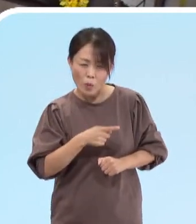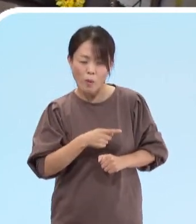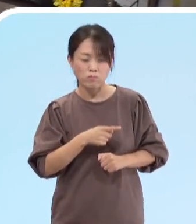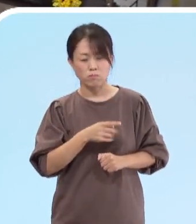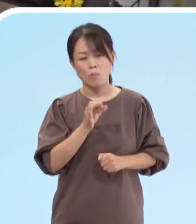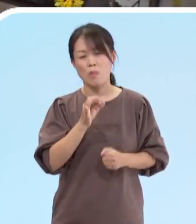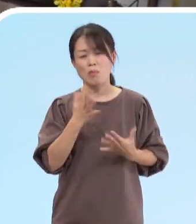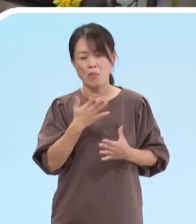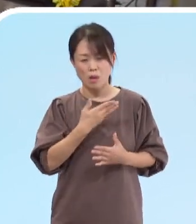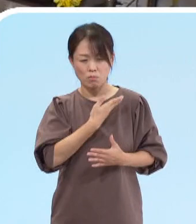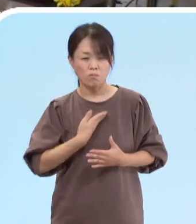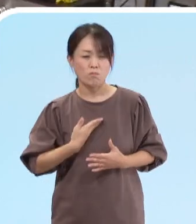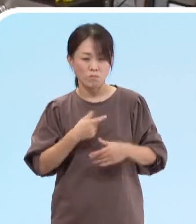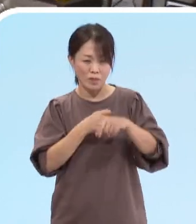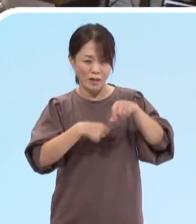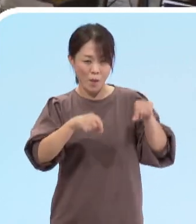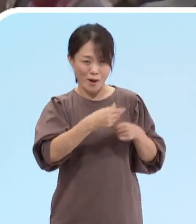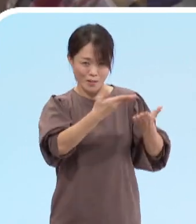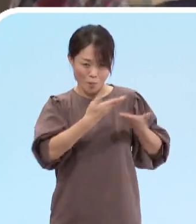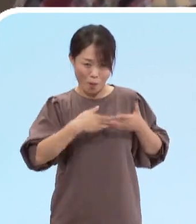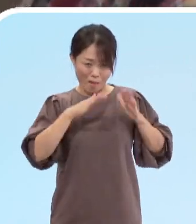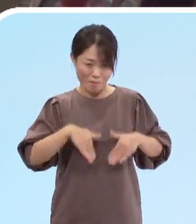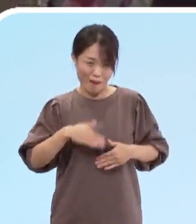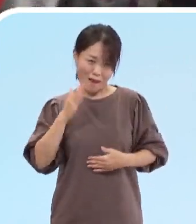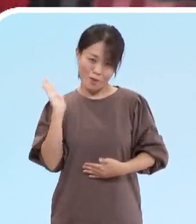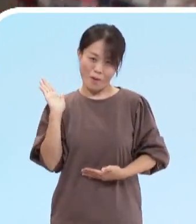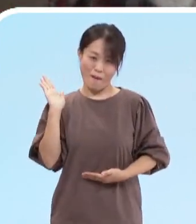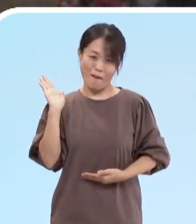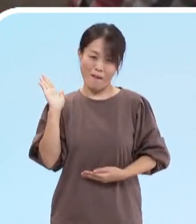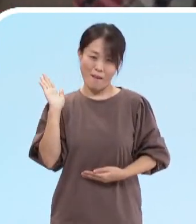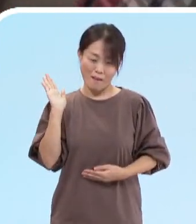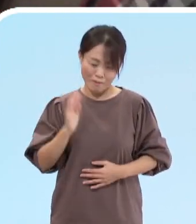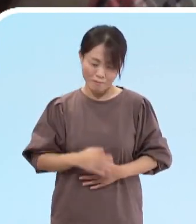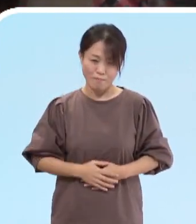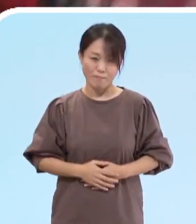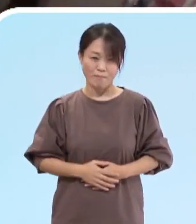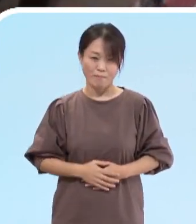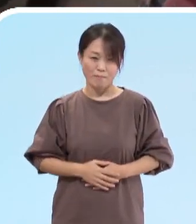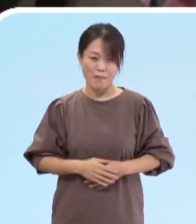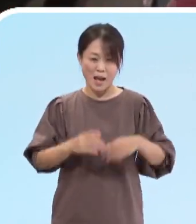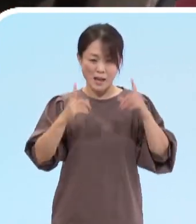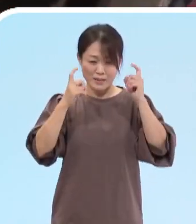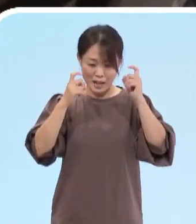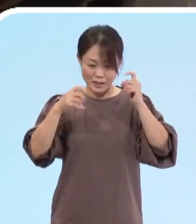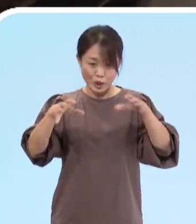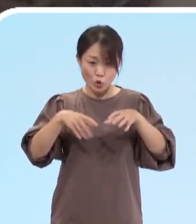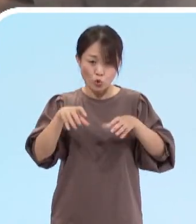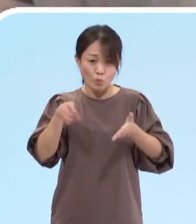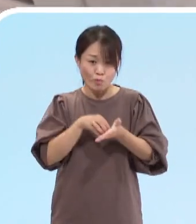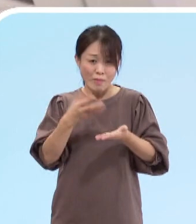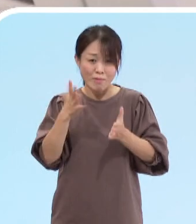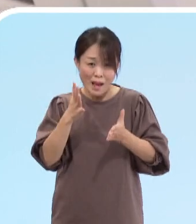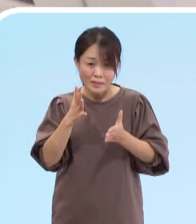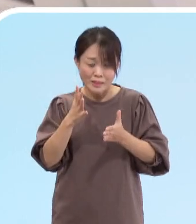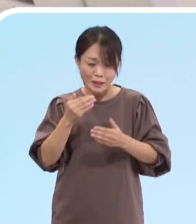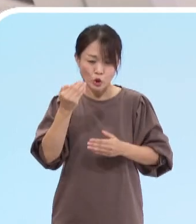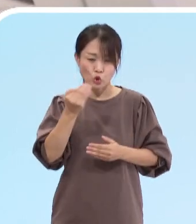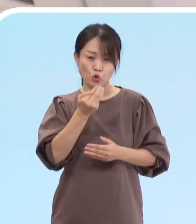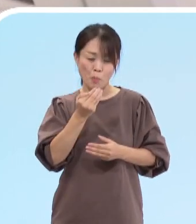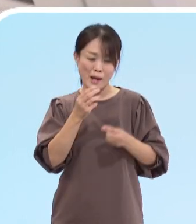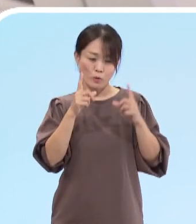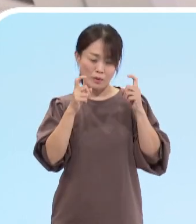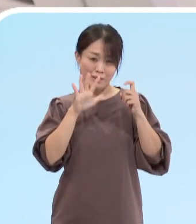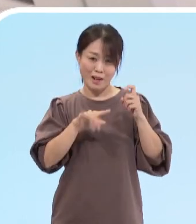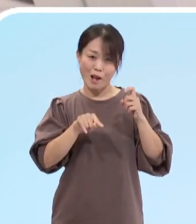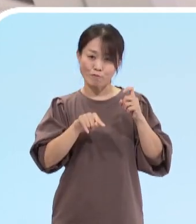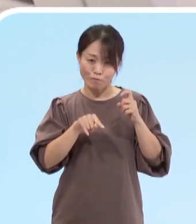したんですけれども、ないとではフレーバーということで、 デザイン料の代わりにもらったのが写真集に入らなかった9枚